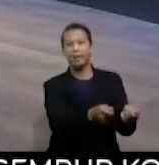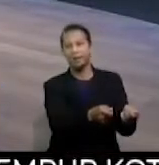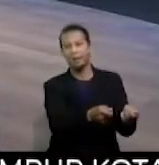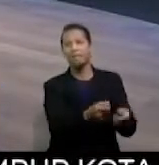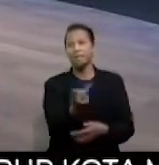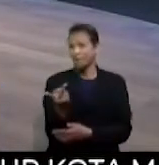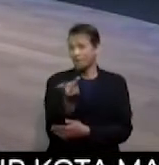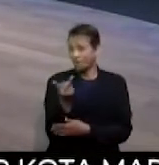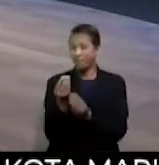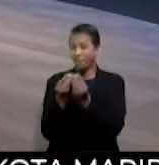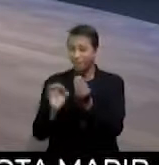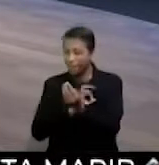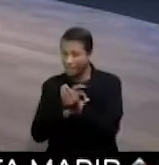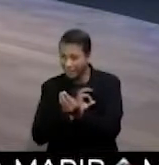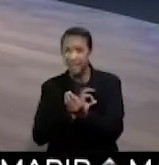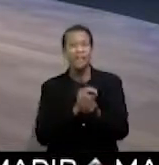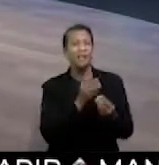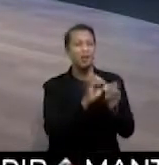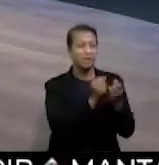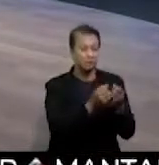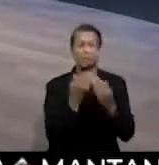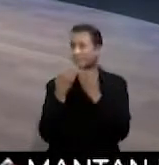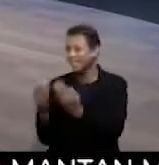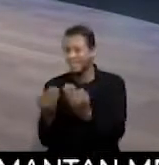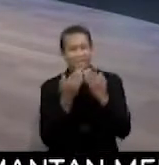Mbak Angela Tanusudibyo, dan juga Mas Edwin